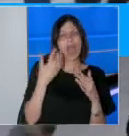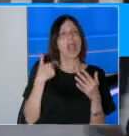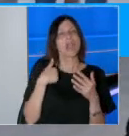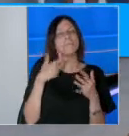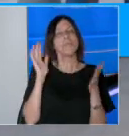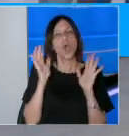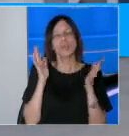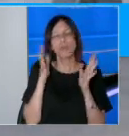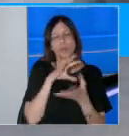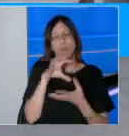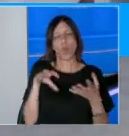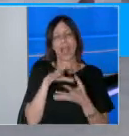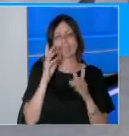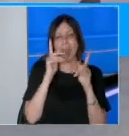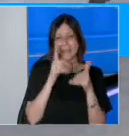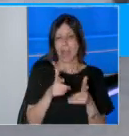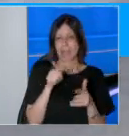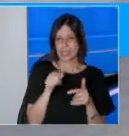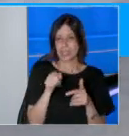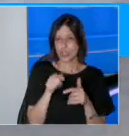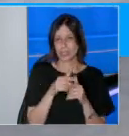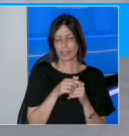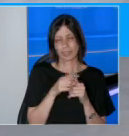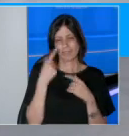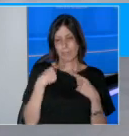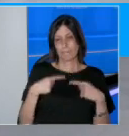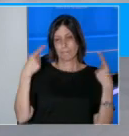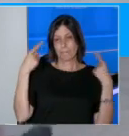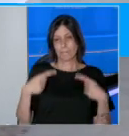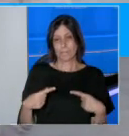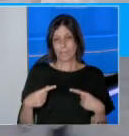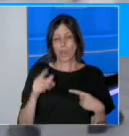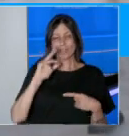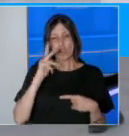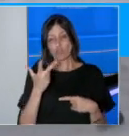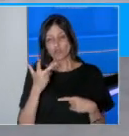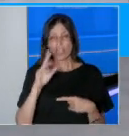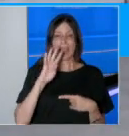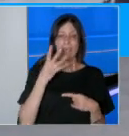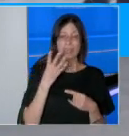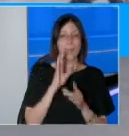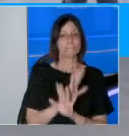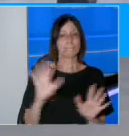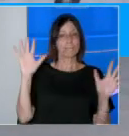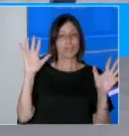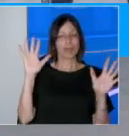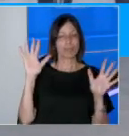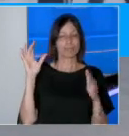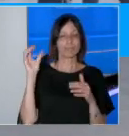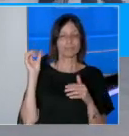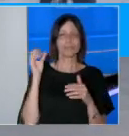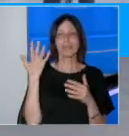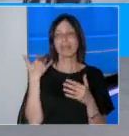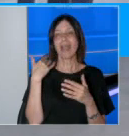מאוד מאוד מורכב המלחמה הזאת, וביום השלישי, רביעי, פתאום הבליח